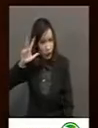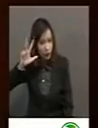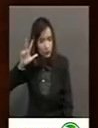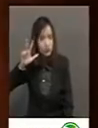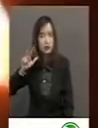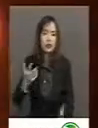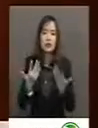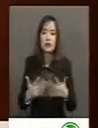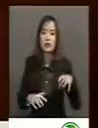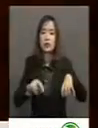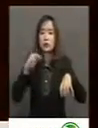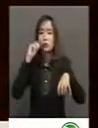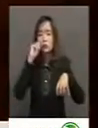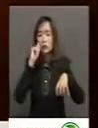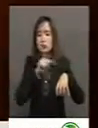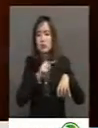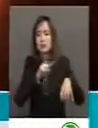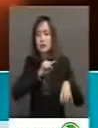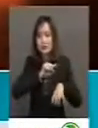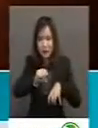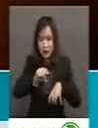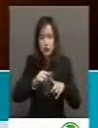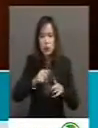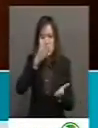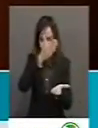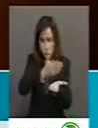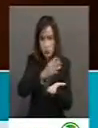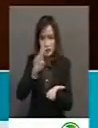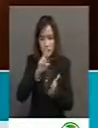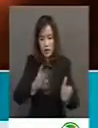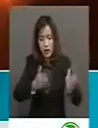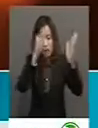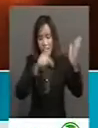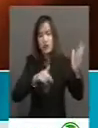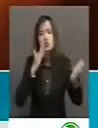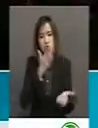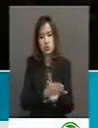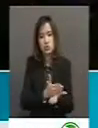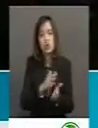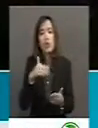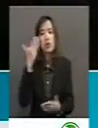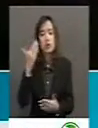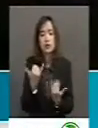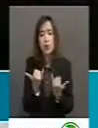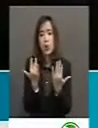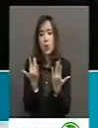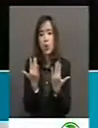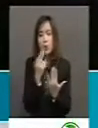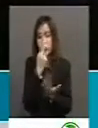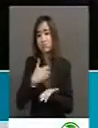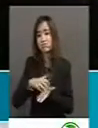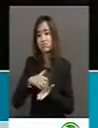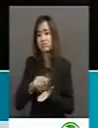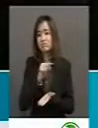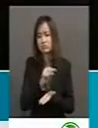ากนี้ทางการประปาส่วนภูมิภาคได้สั่งระงับการใช้อาคารตั้งแต่วันนี้เพื่อความปลอดภัยแล้วล่ะค่ะ ค่ะเดี๋ยวรอติดตามเรื่องนี้กันด้วยนะ